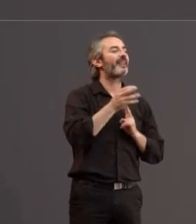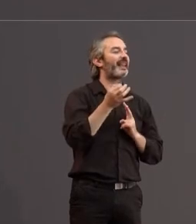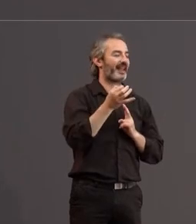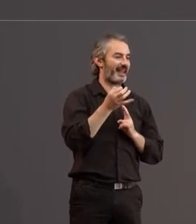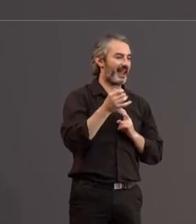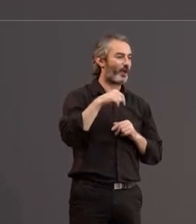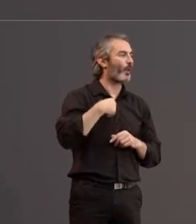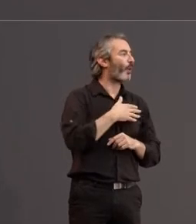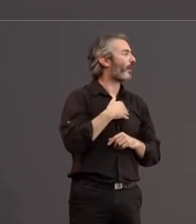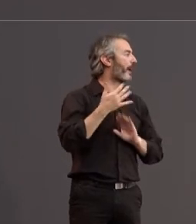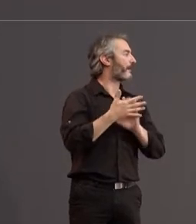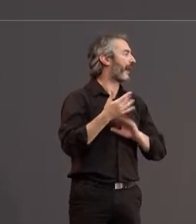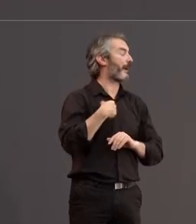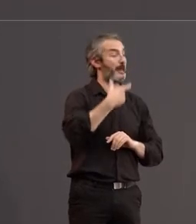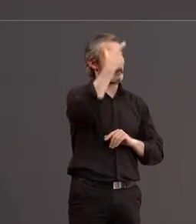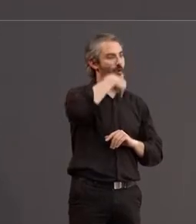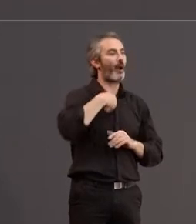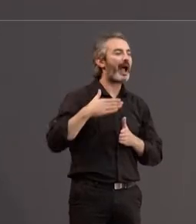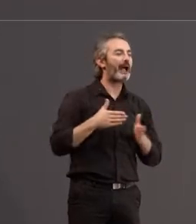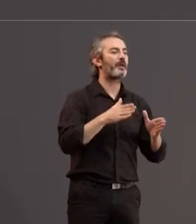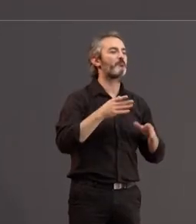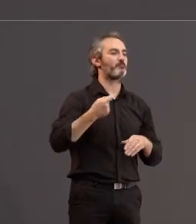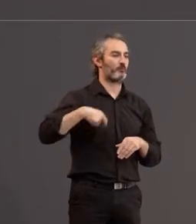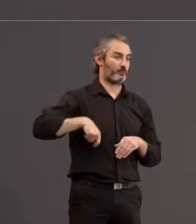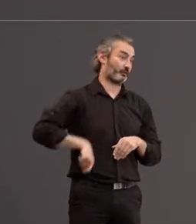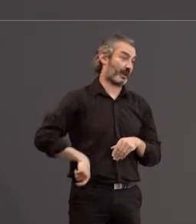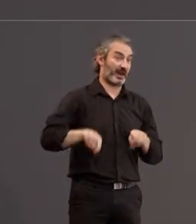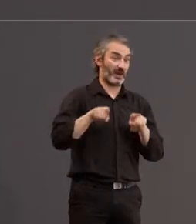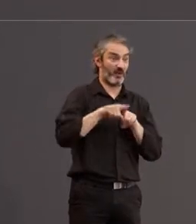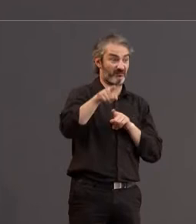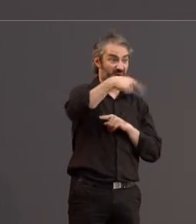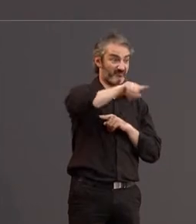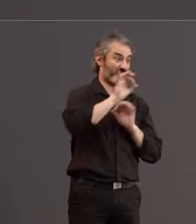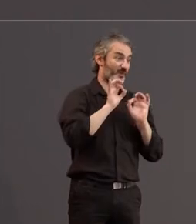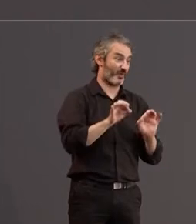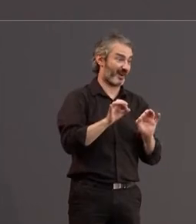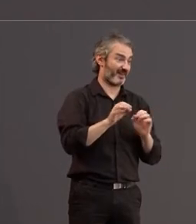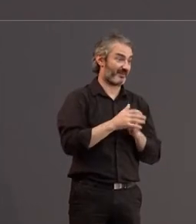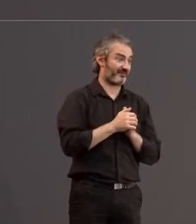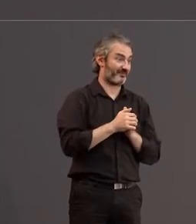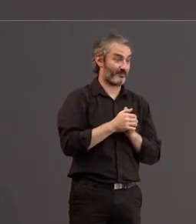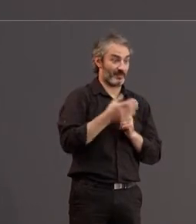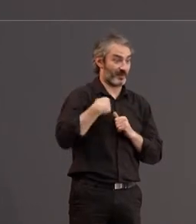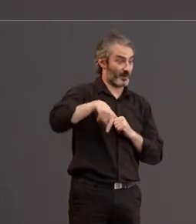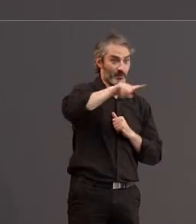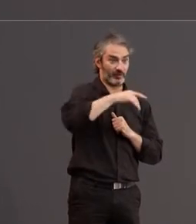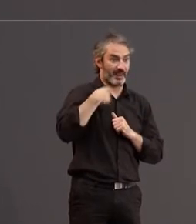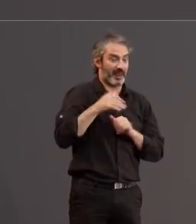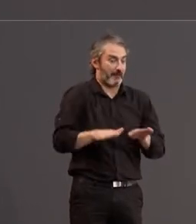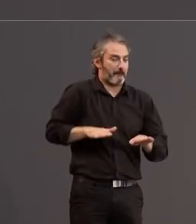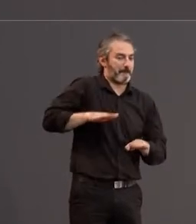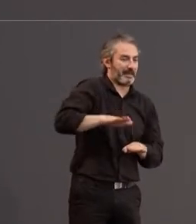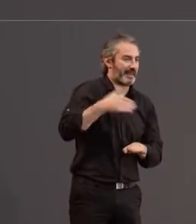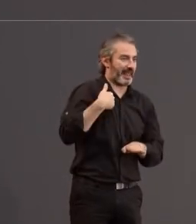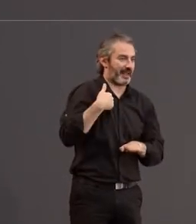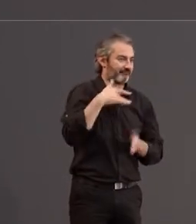que avui m'agradaria parlar-vos del meu camí professional, que segurament serà el vostre quan acabeu, no? Bueno, de fet, ja esteu donant les primeres passes,